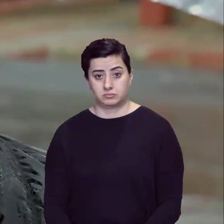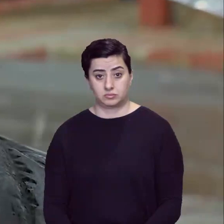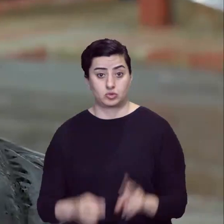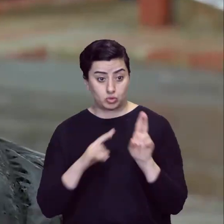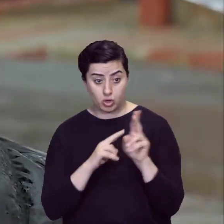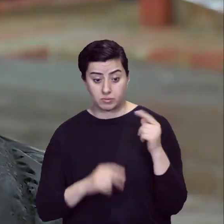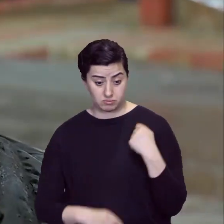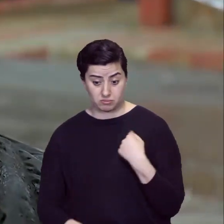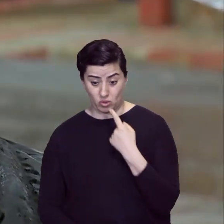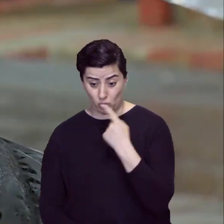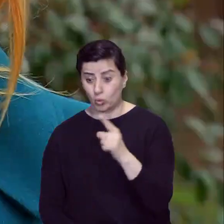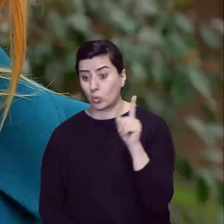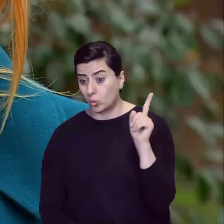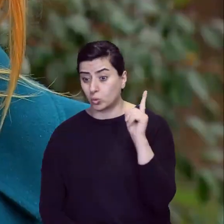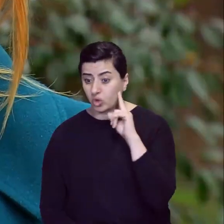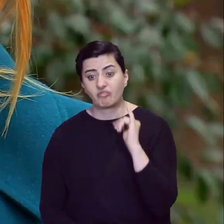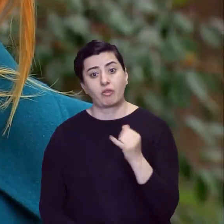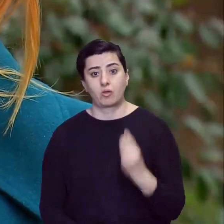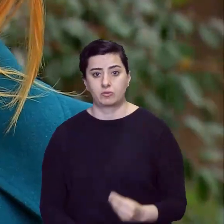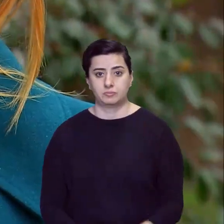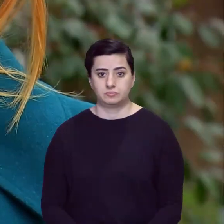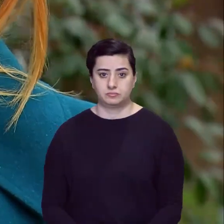Koray sana bunları söylediğimi duyarsa çok kötü olur.